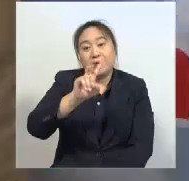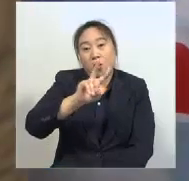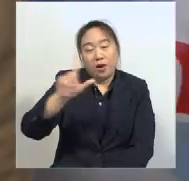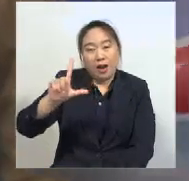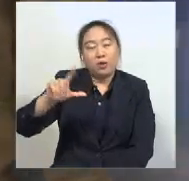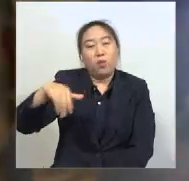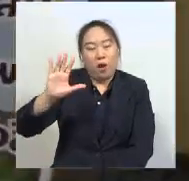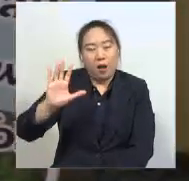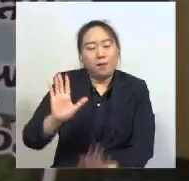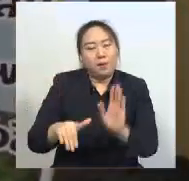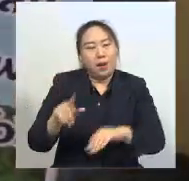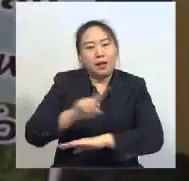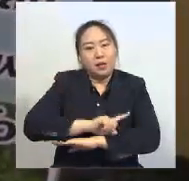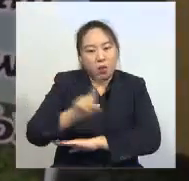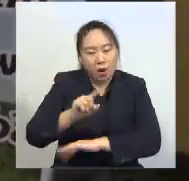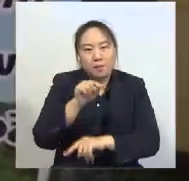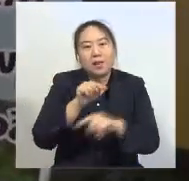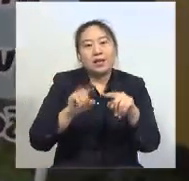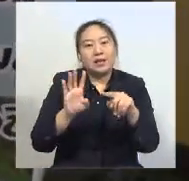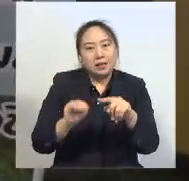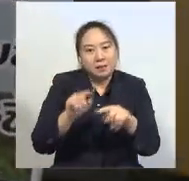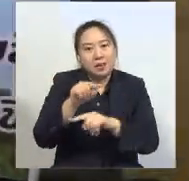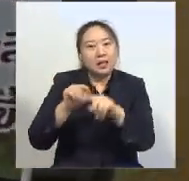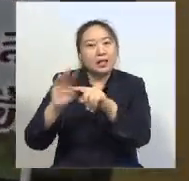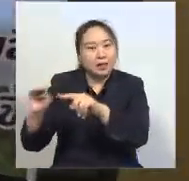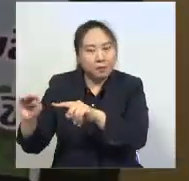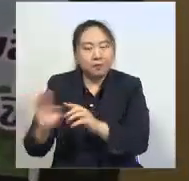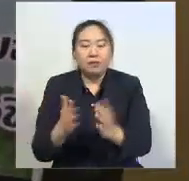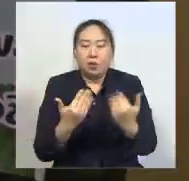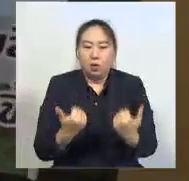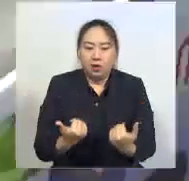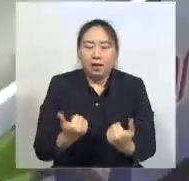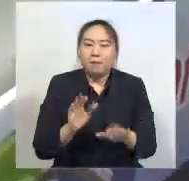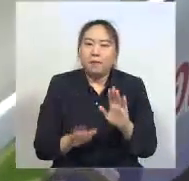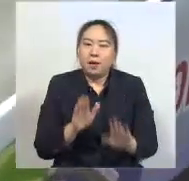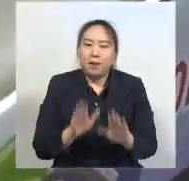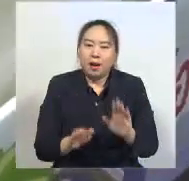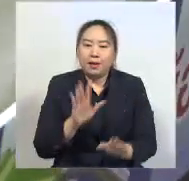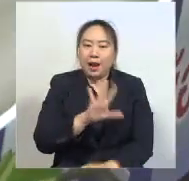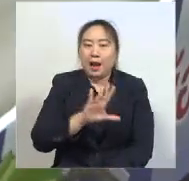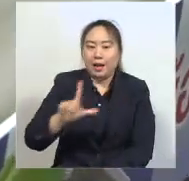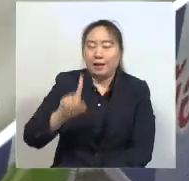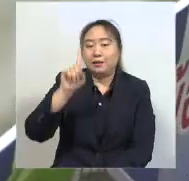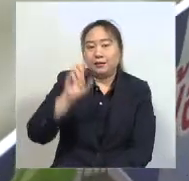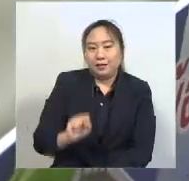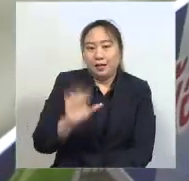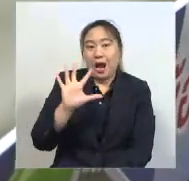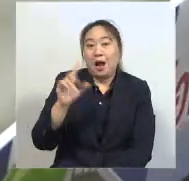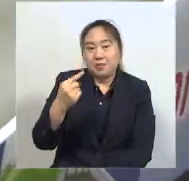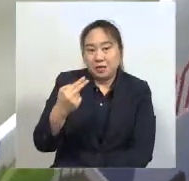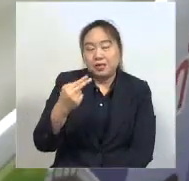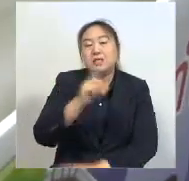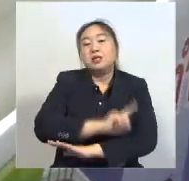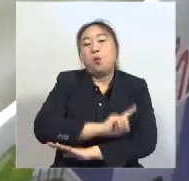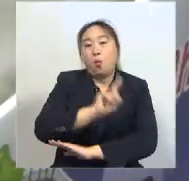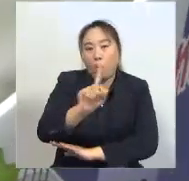หรือเพิ่มขึ้นประมาณวันละ40%จากปัจจุบันที่มีปริมาณการใช้อยู่ที่5ล้าน1แสน50,000ลิตรต่อวัน